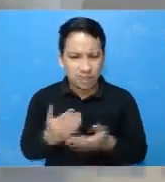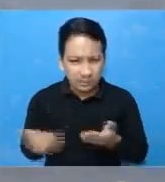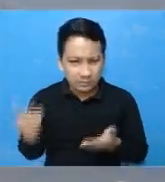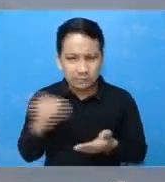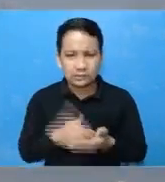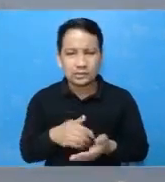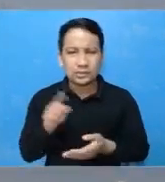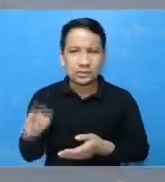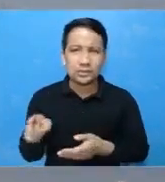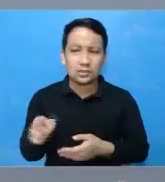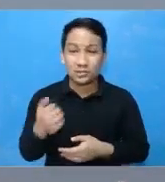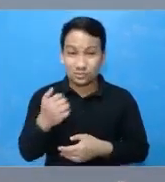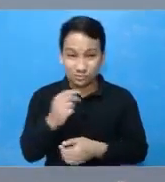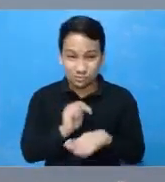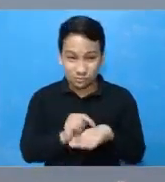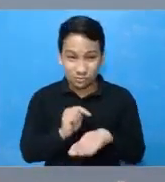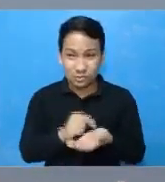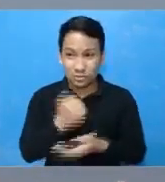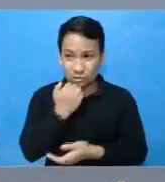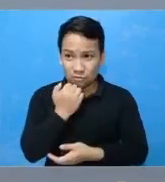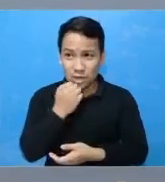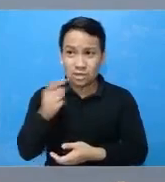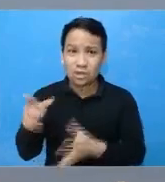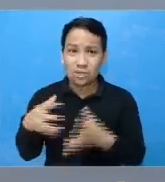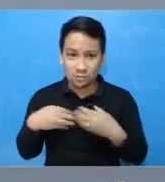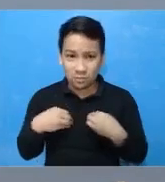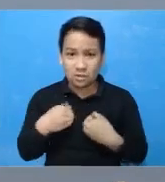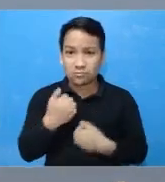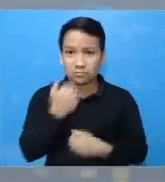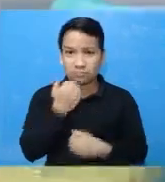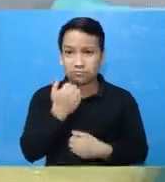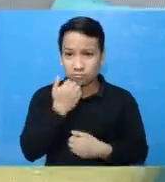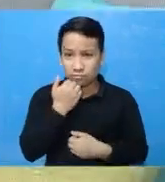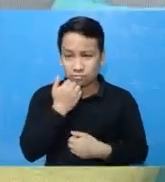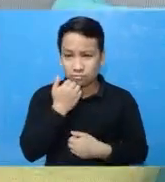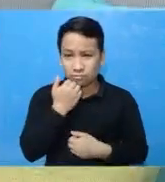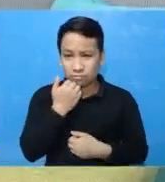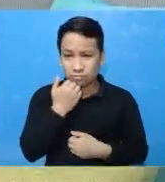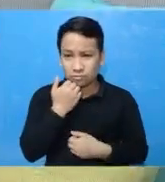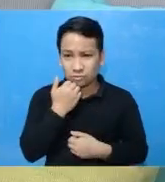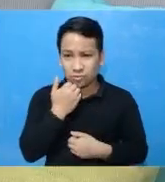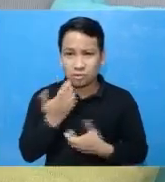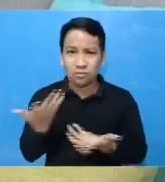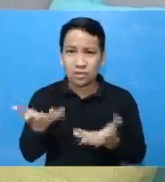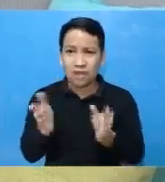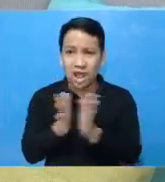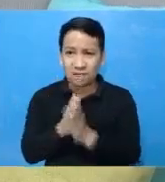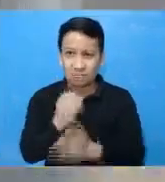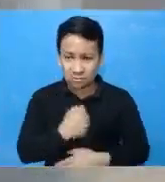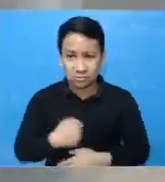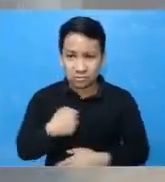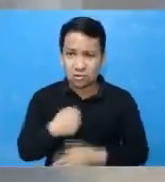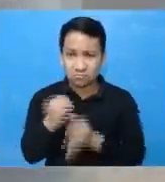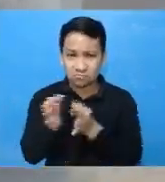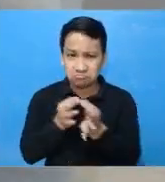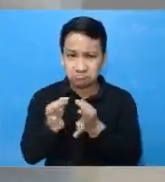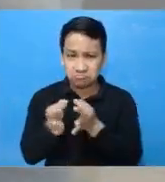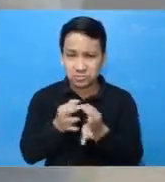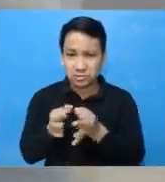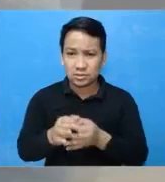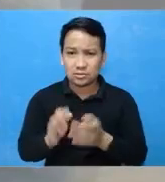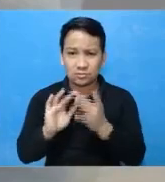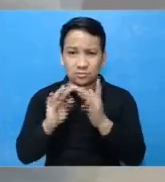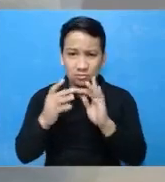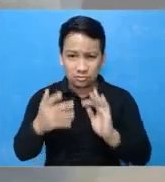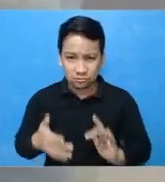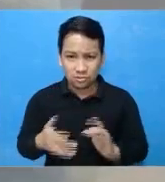nagkamali, inamin naman yun, nagkamali siya. At humingi ng dispensa. Yes, at magandang sinabi na isang netizen nga, no, na, you